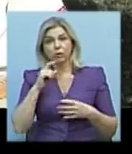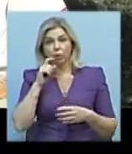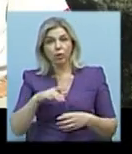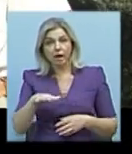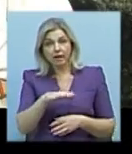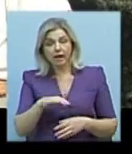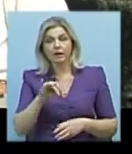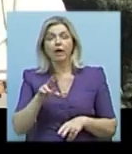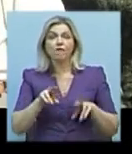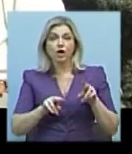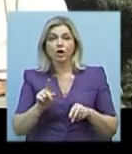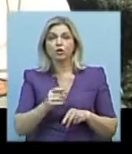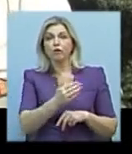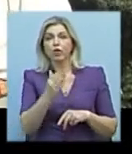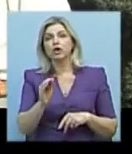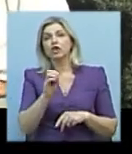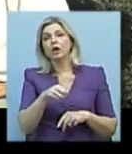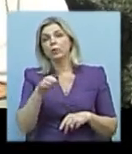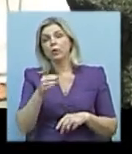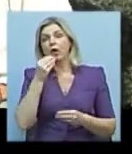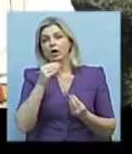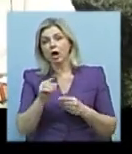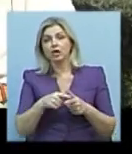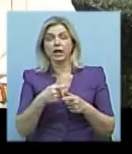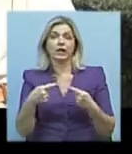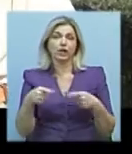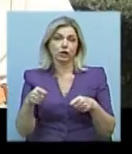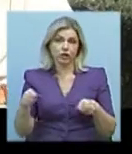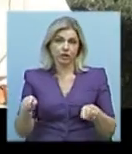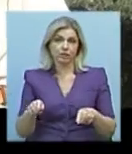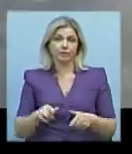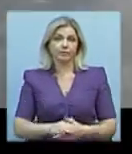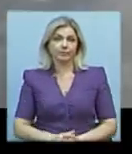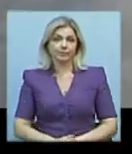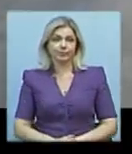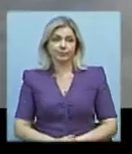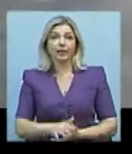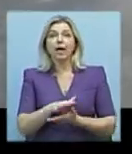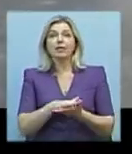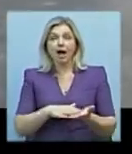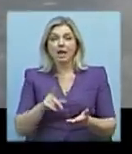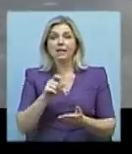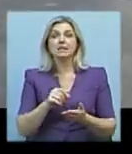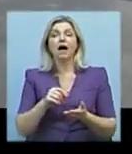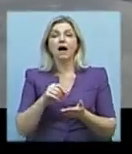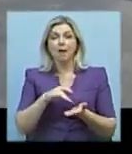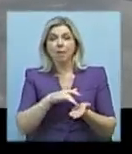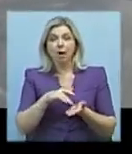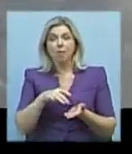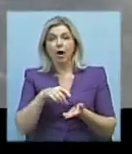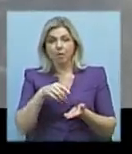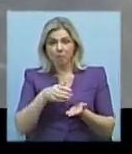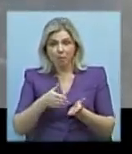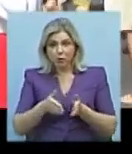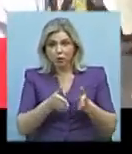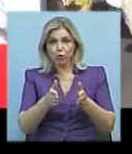що вони чимось кращі чи інші від інших. Далі за маршрутом вулицею Великою Моською.